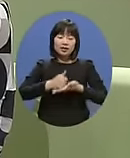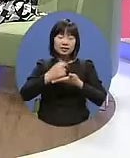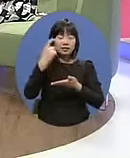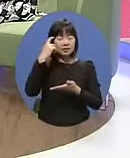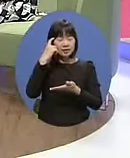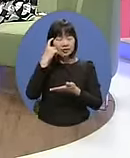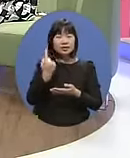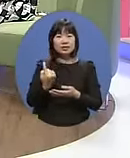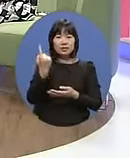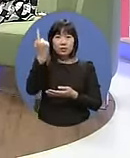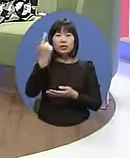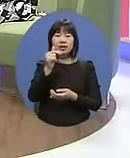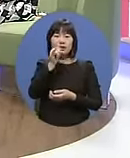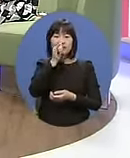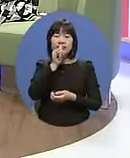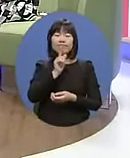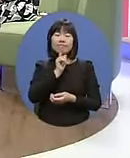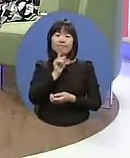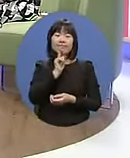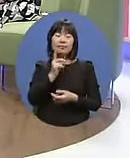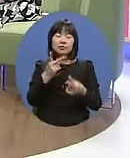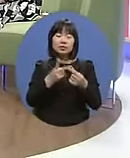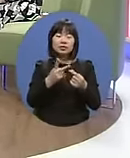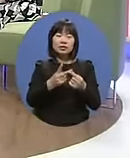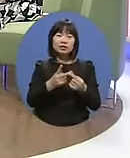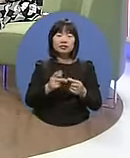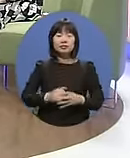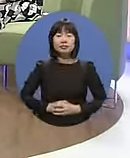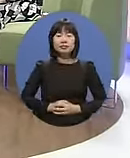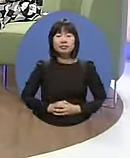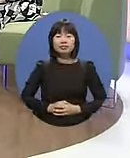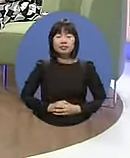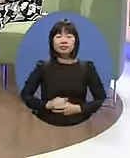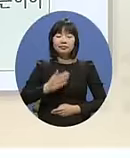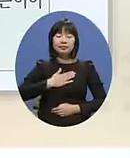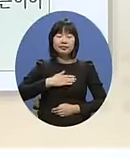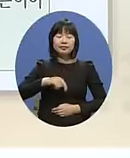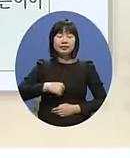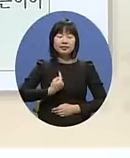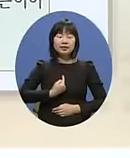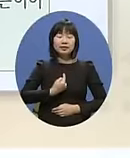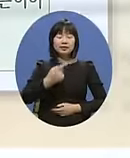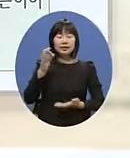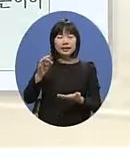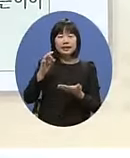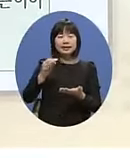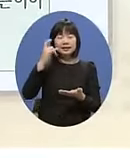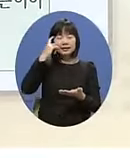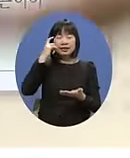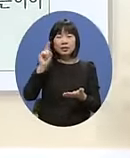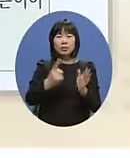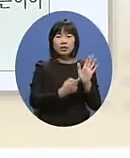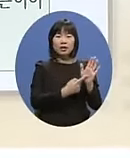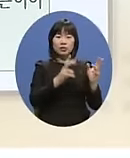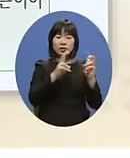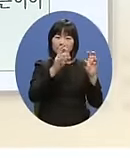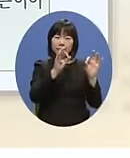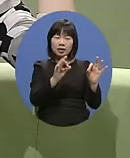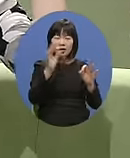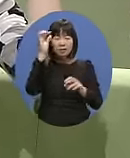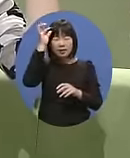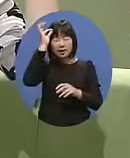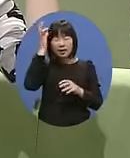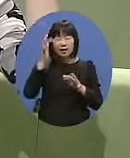이제 두 번째로는 두 번째 자존감의 요소는 뭐냐면 자기 가치감입니다. 그래서 우리 모 광고회사를 보면